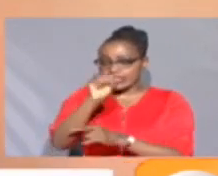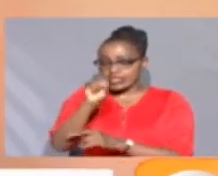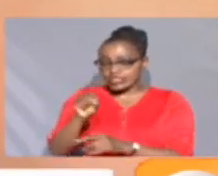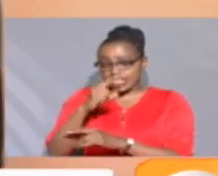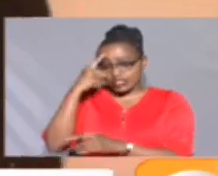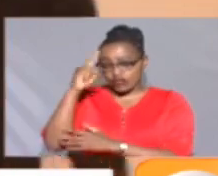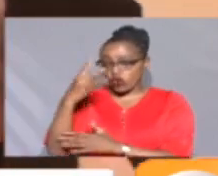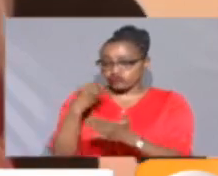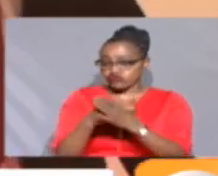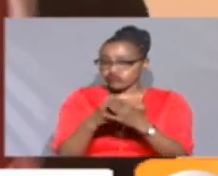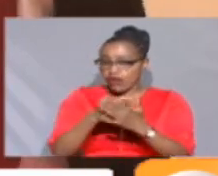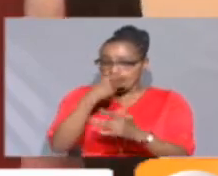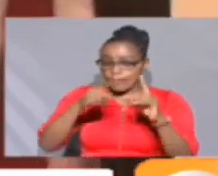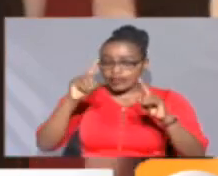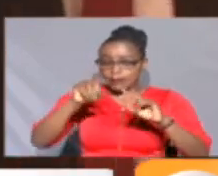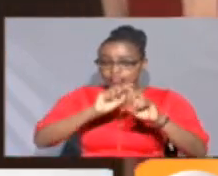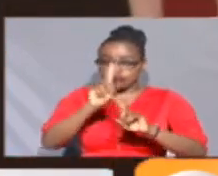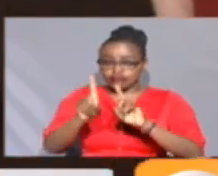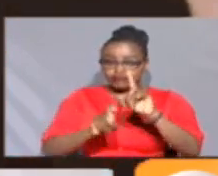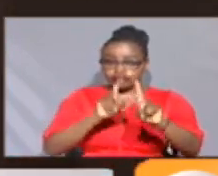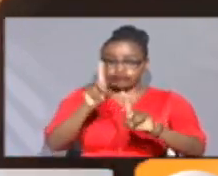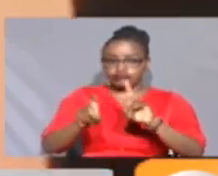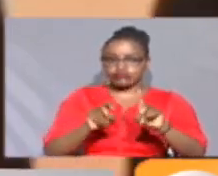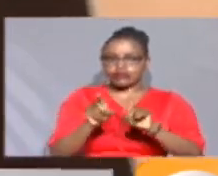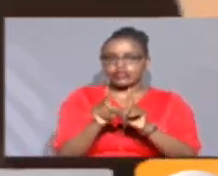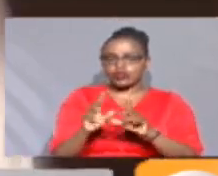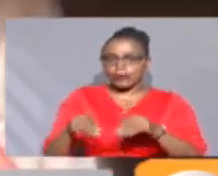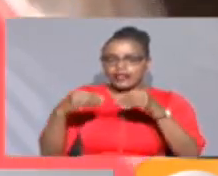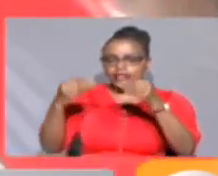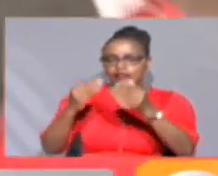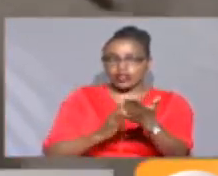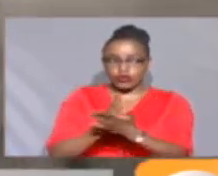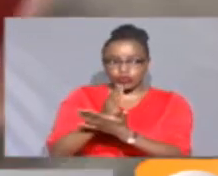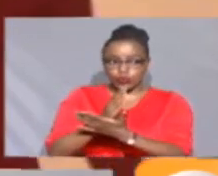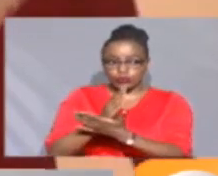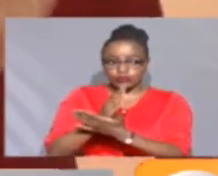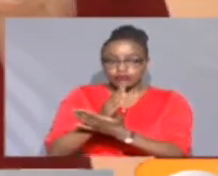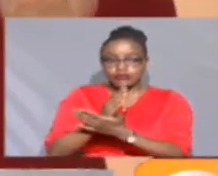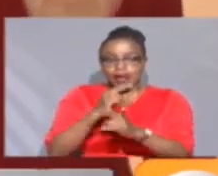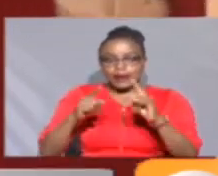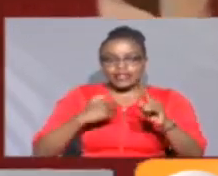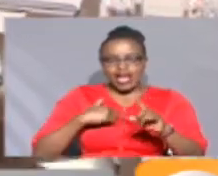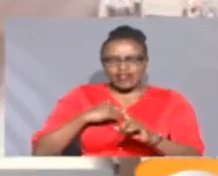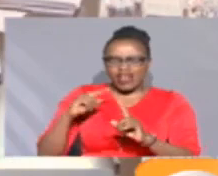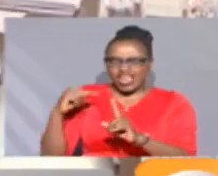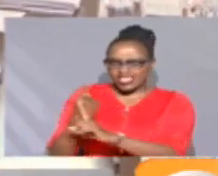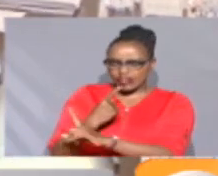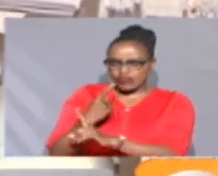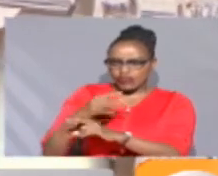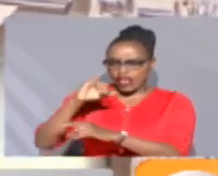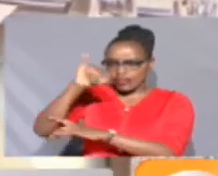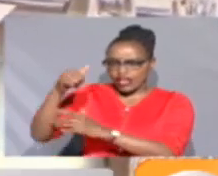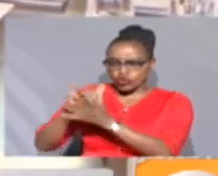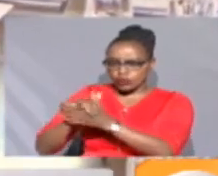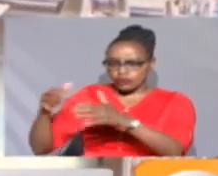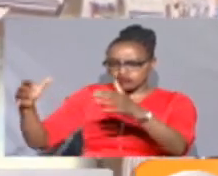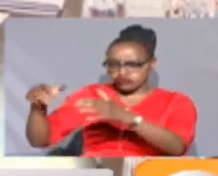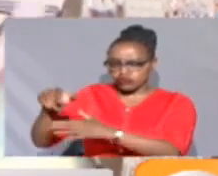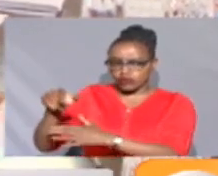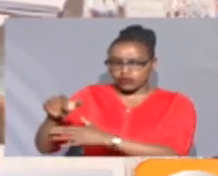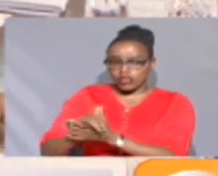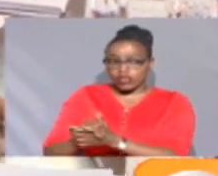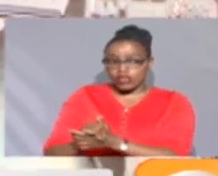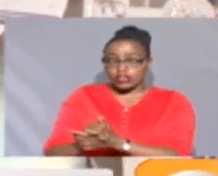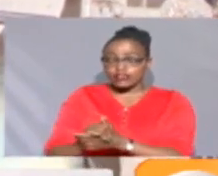lakini sharti apekuliwa na uteuzi wake kuidhinishwa na bunge. Lakini lipo swala la migawanyiko katika chama cha Jubilee